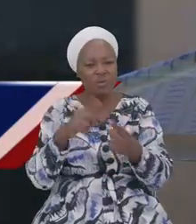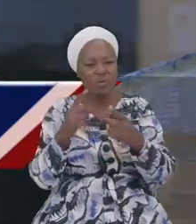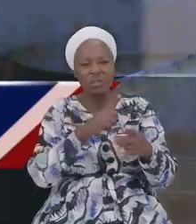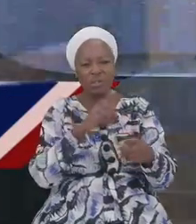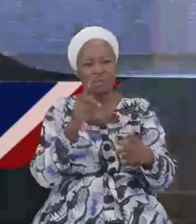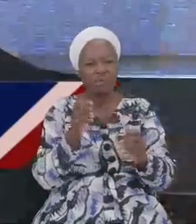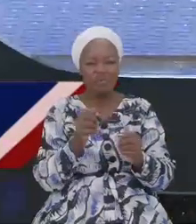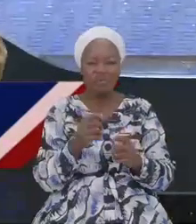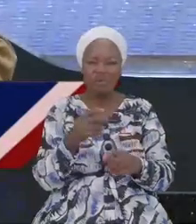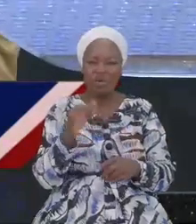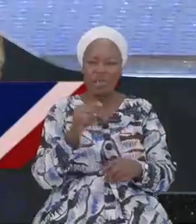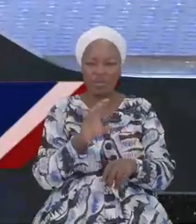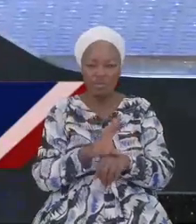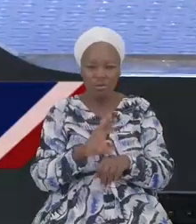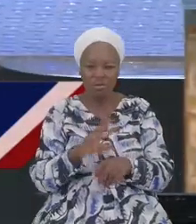Pierre.